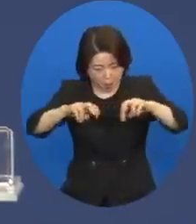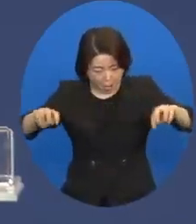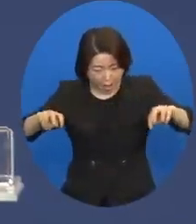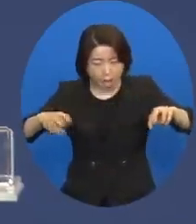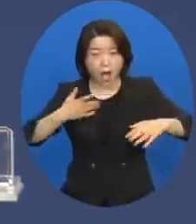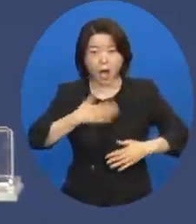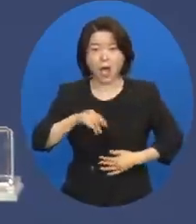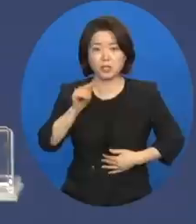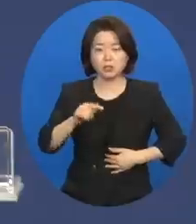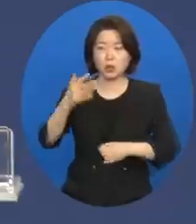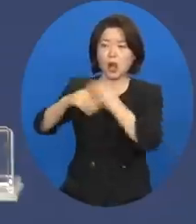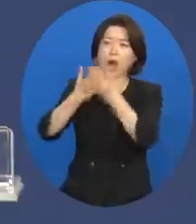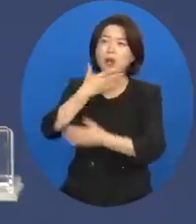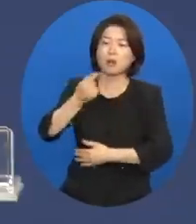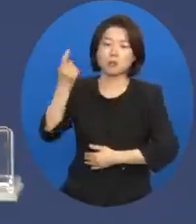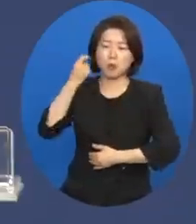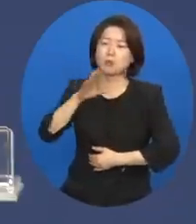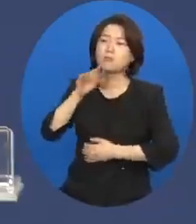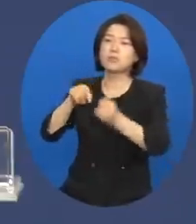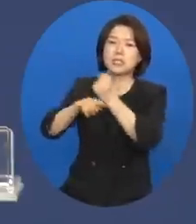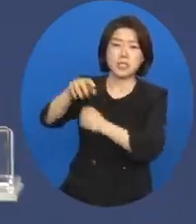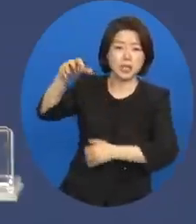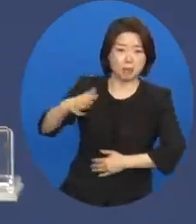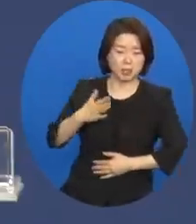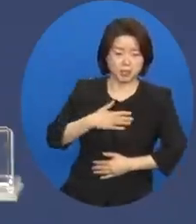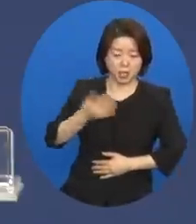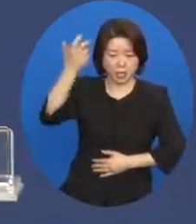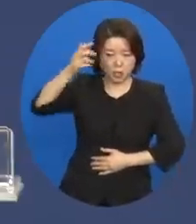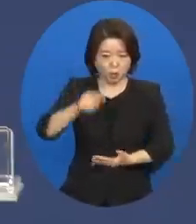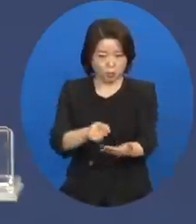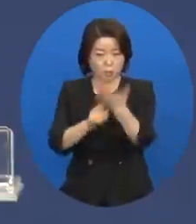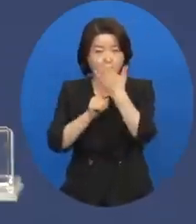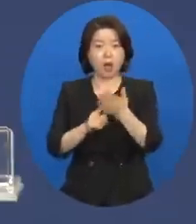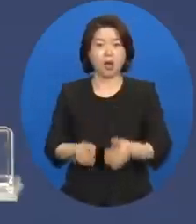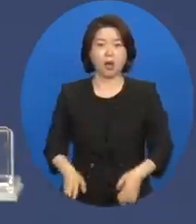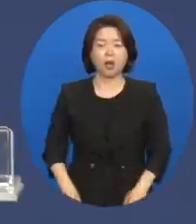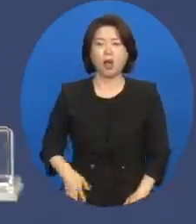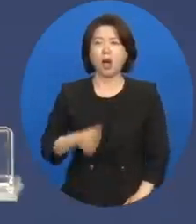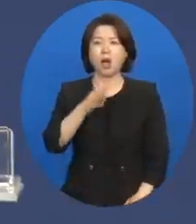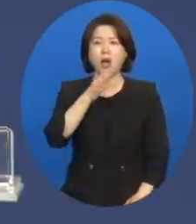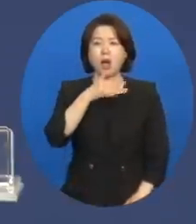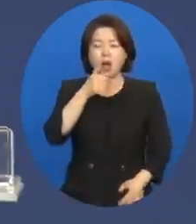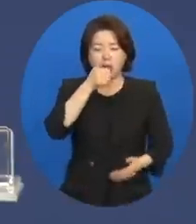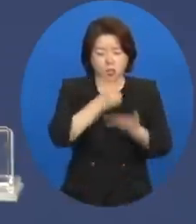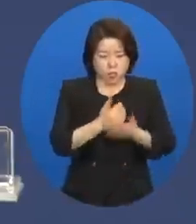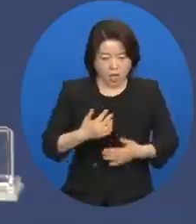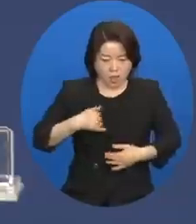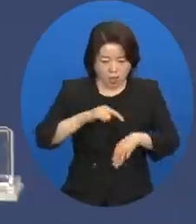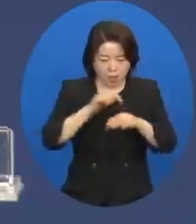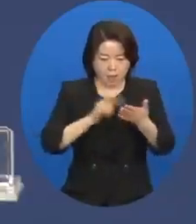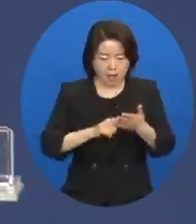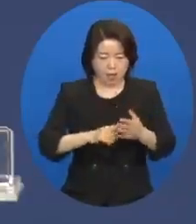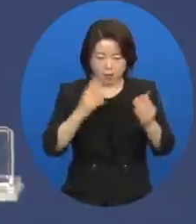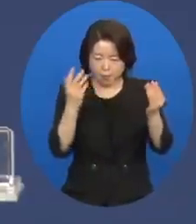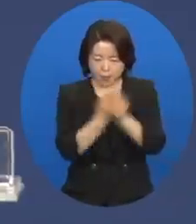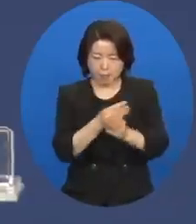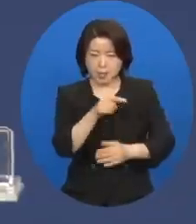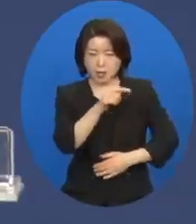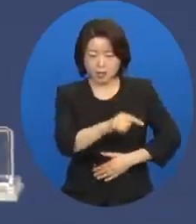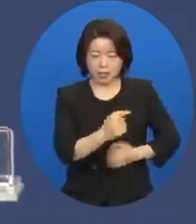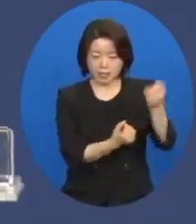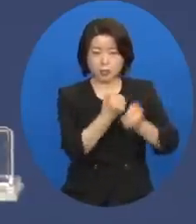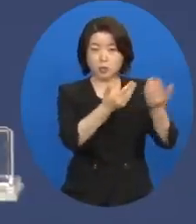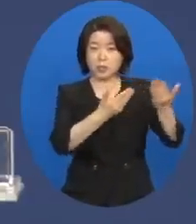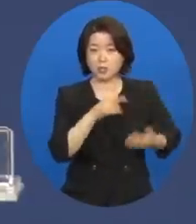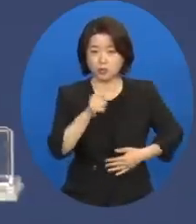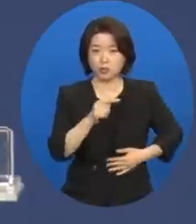건 하나님의 복음의 진리 앞에서 내 영혼이 드러날 때 아, 죄가 바로 내 마음을 가장 잘 완벽하게 설명해 주는